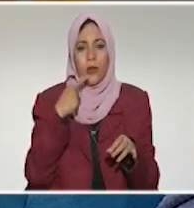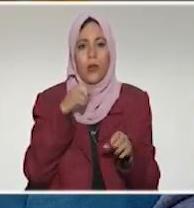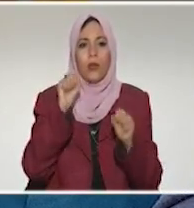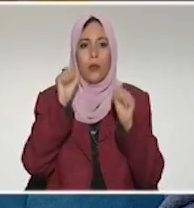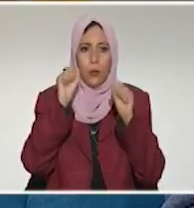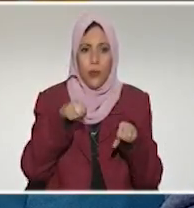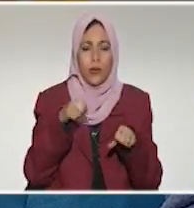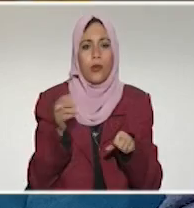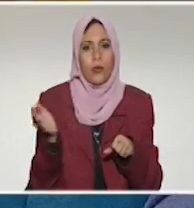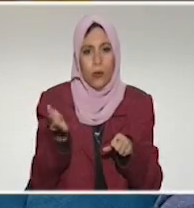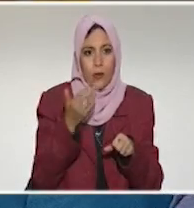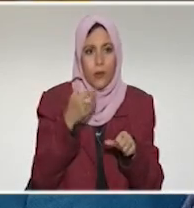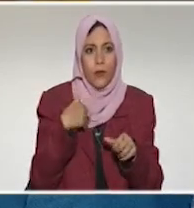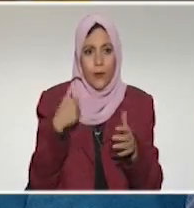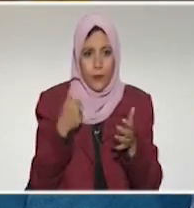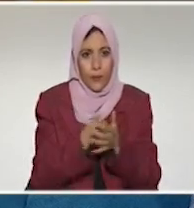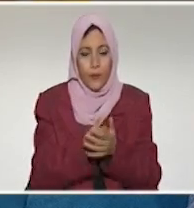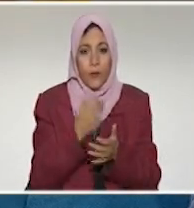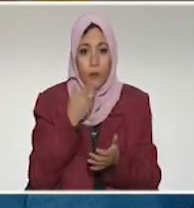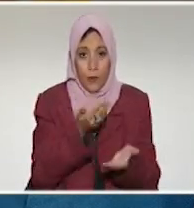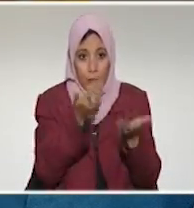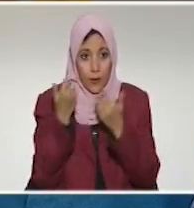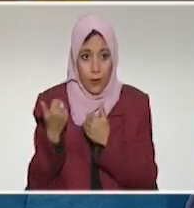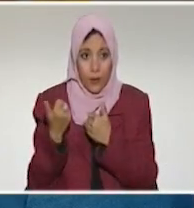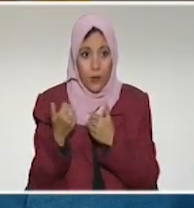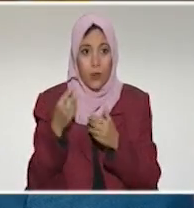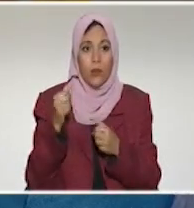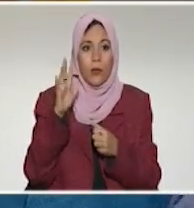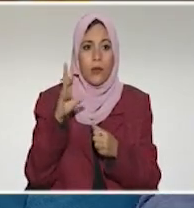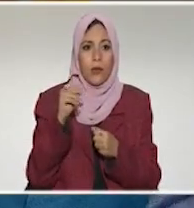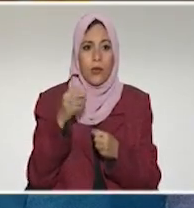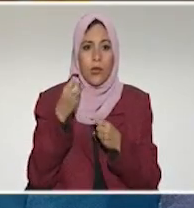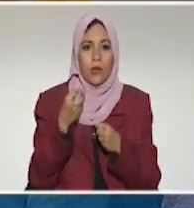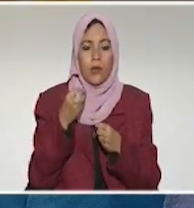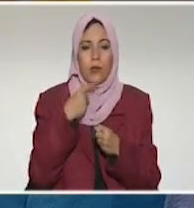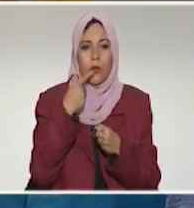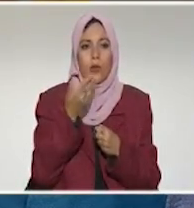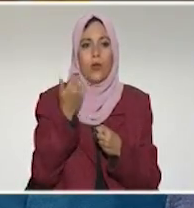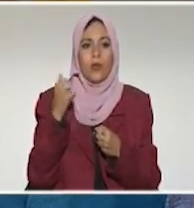قلت له ماشي. جه بقى جه يوم 25 ما كانوش بعتولي.